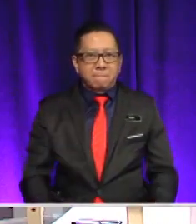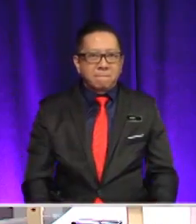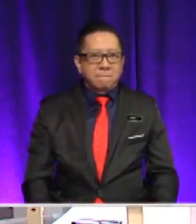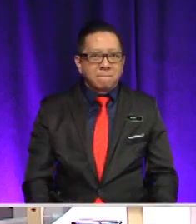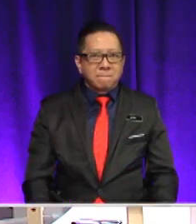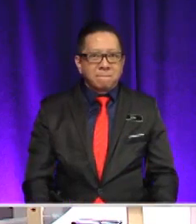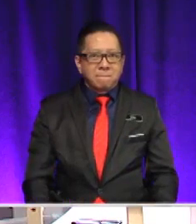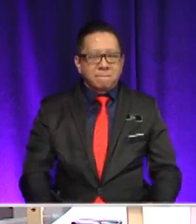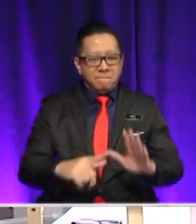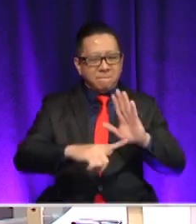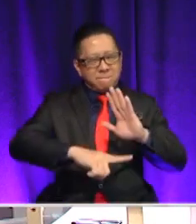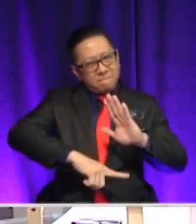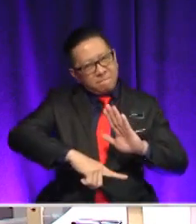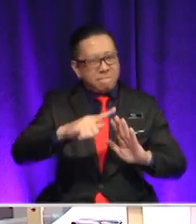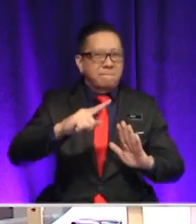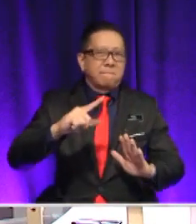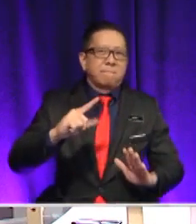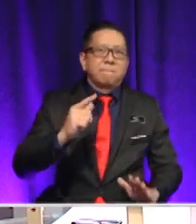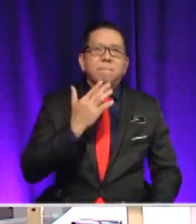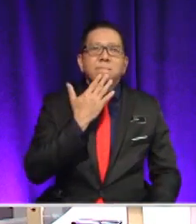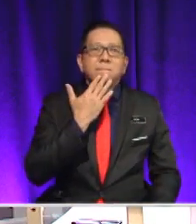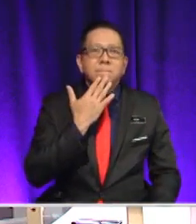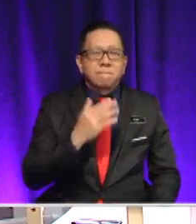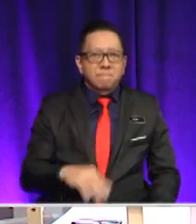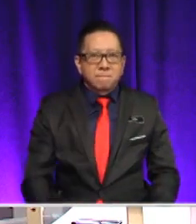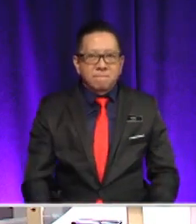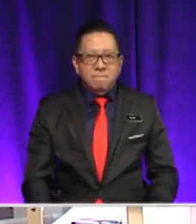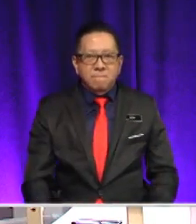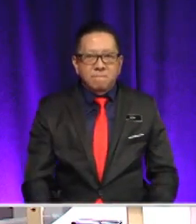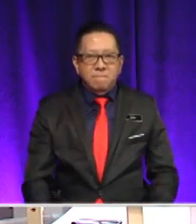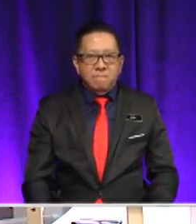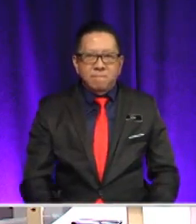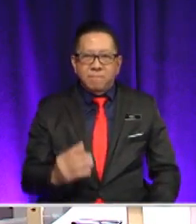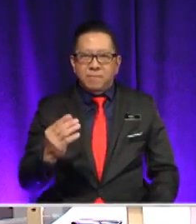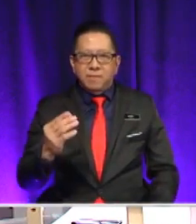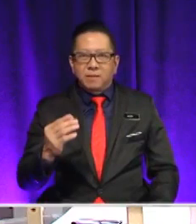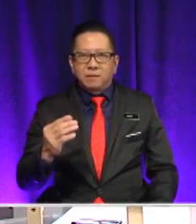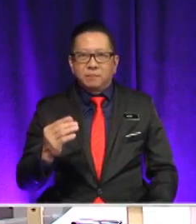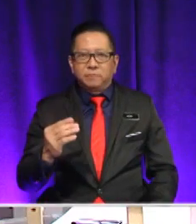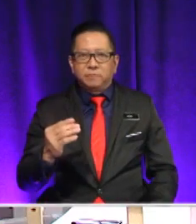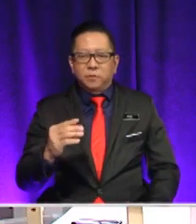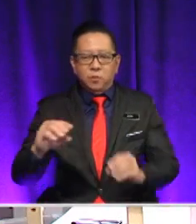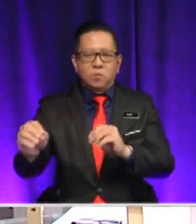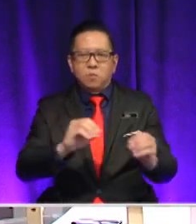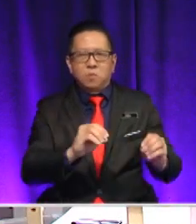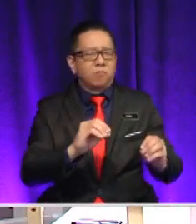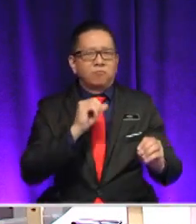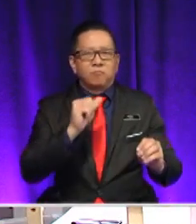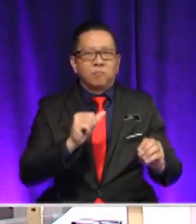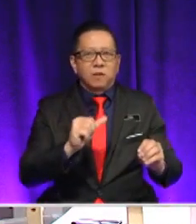lebih pekat Oke macam tadi jangan terus ee ubah ke ketat